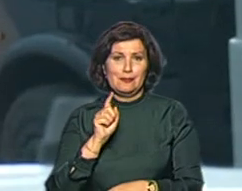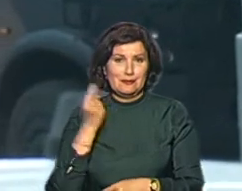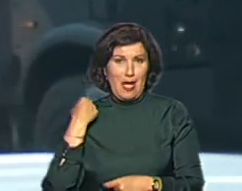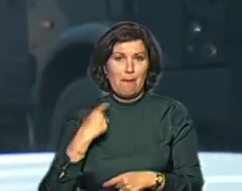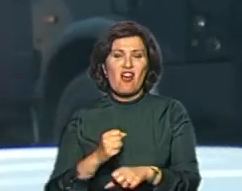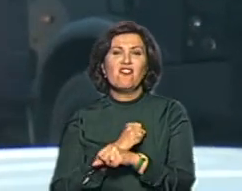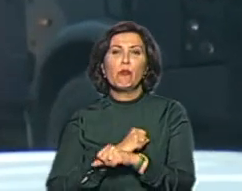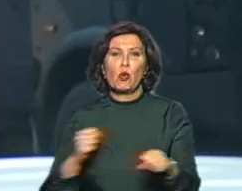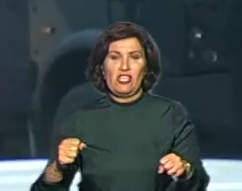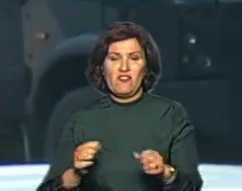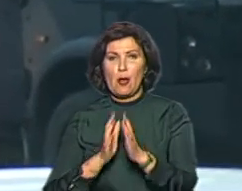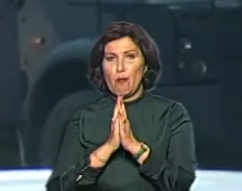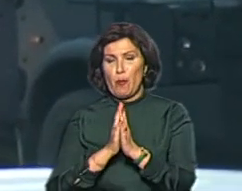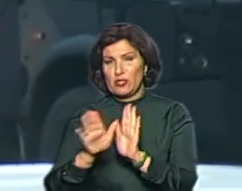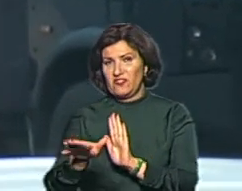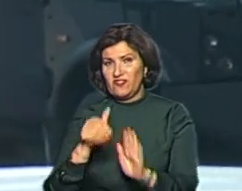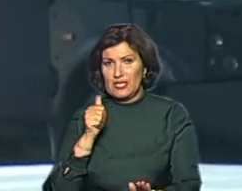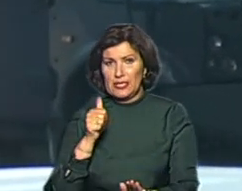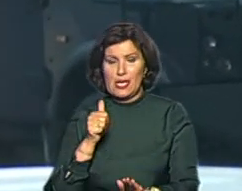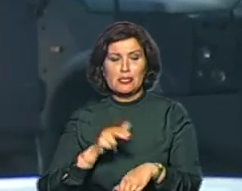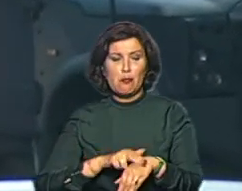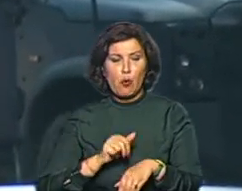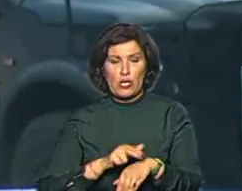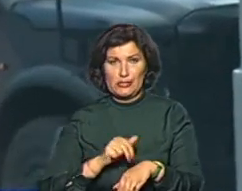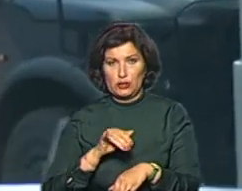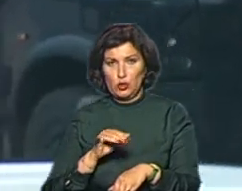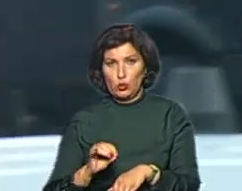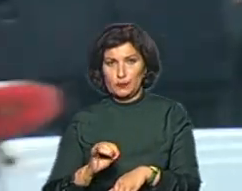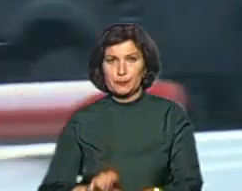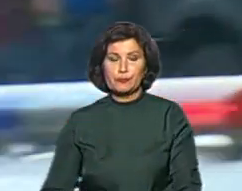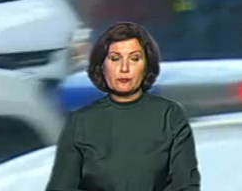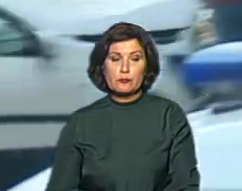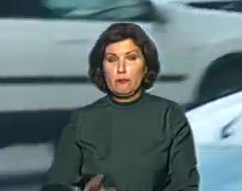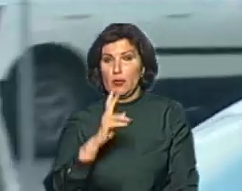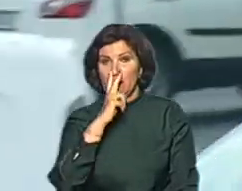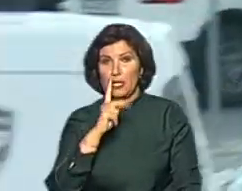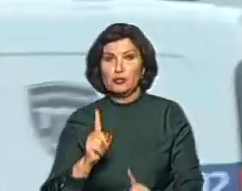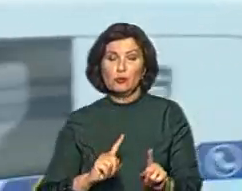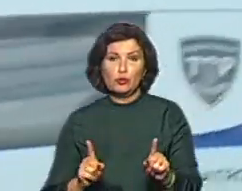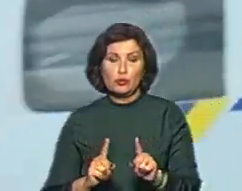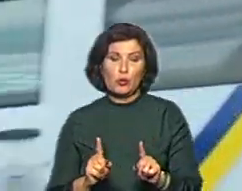вибухівка, попросив викликати поліцію. Ну, і бачимо, що